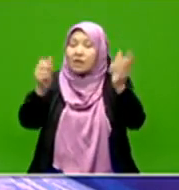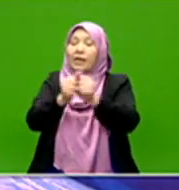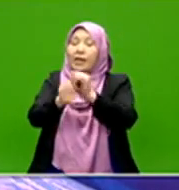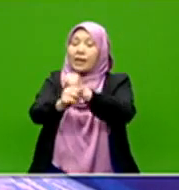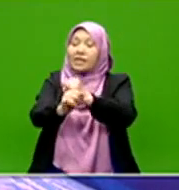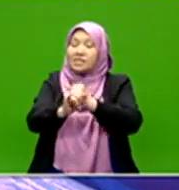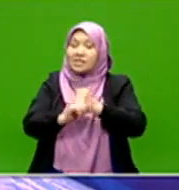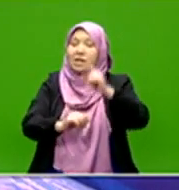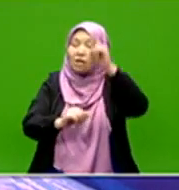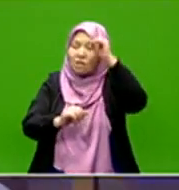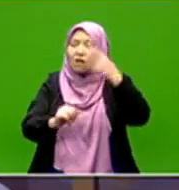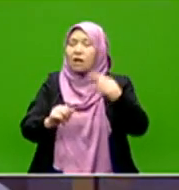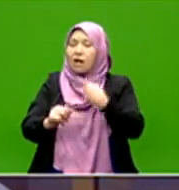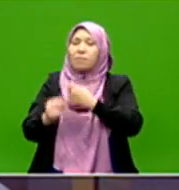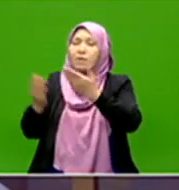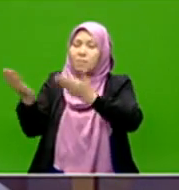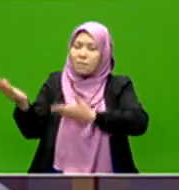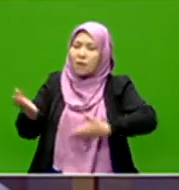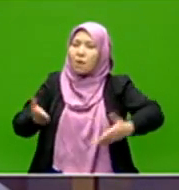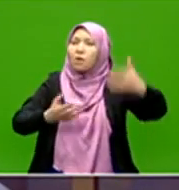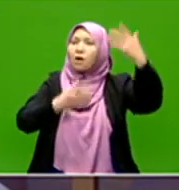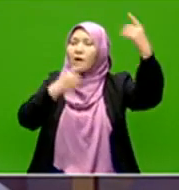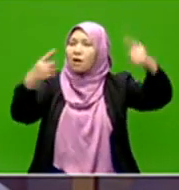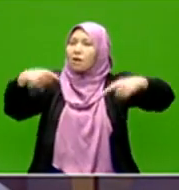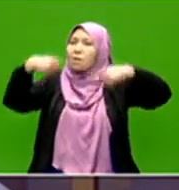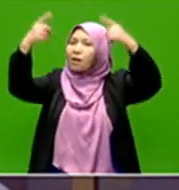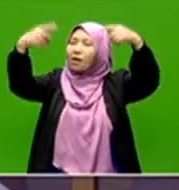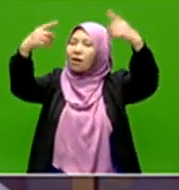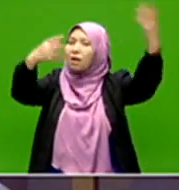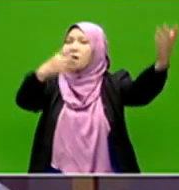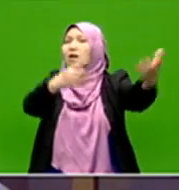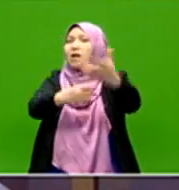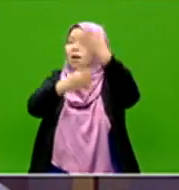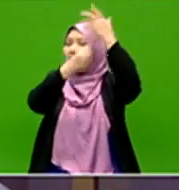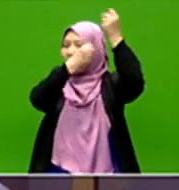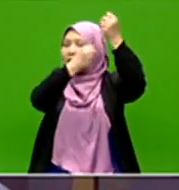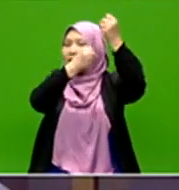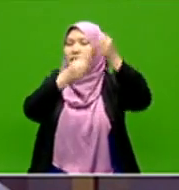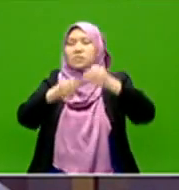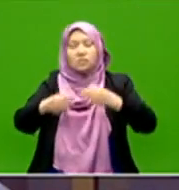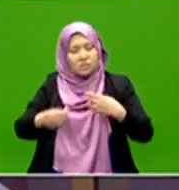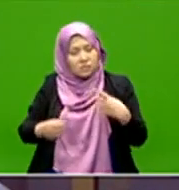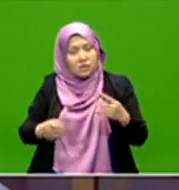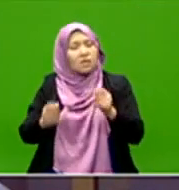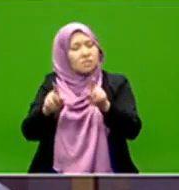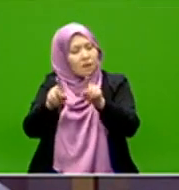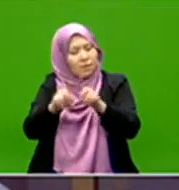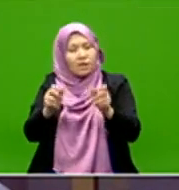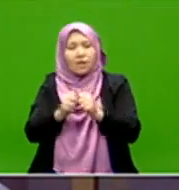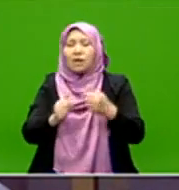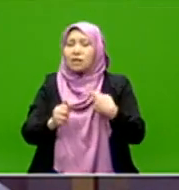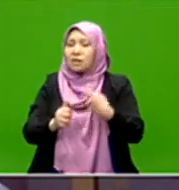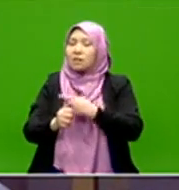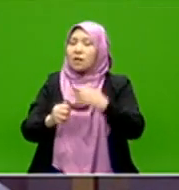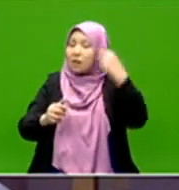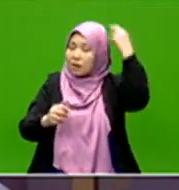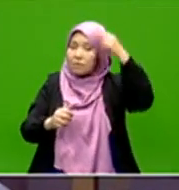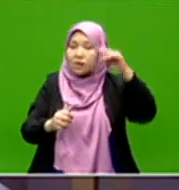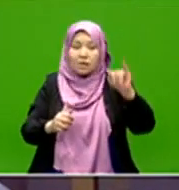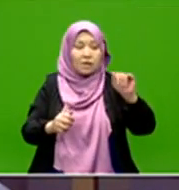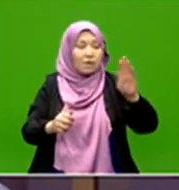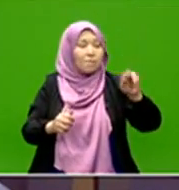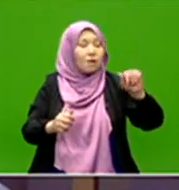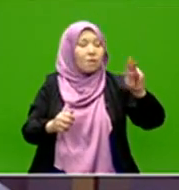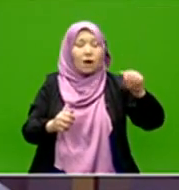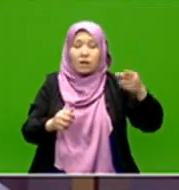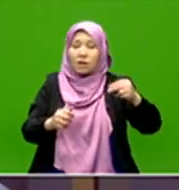Allah kami membawa kemenangan, kan, dengan izin Allah. Kalau kita pun sama juga. Nabi Ibrahim sudah membuat sumbangan, Nabi